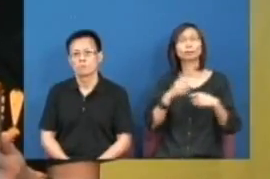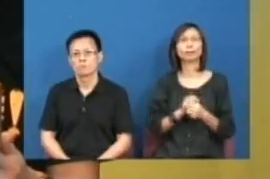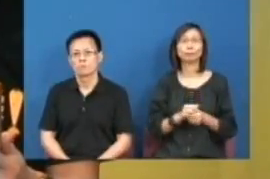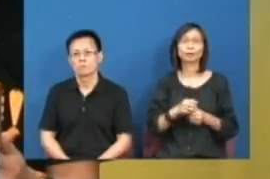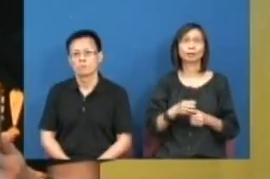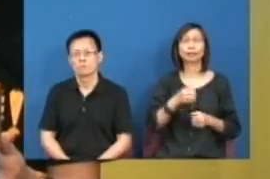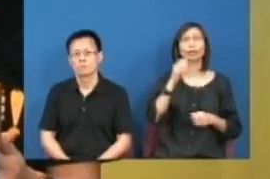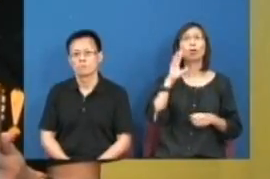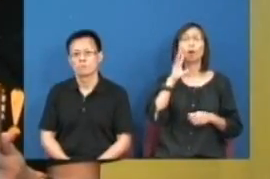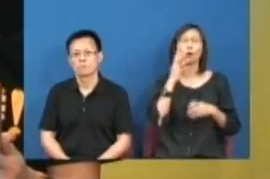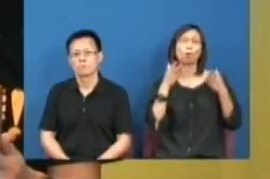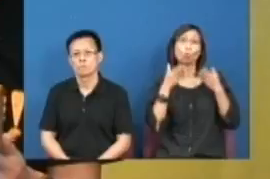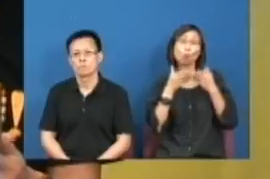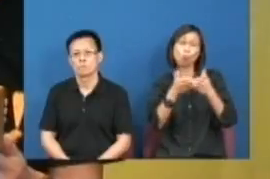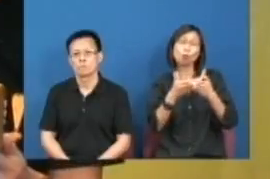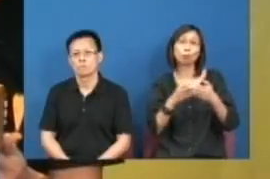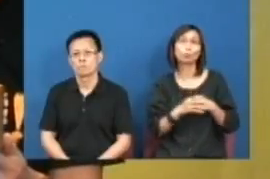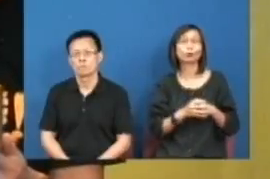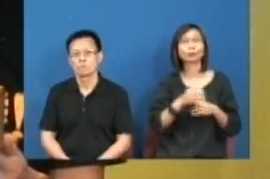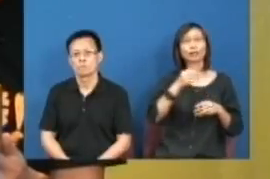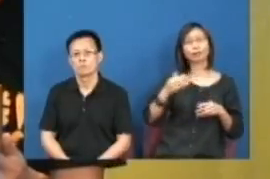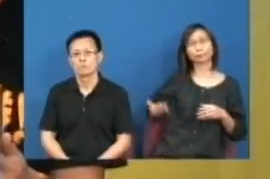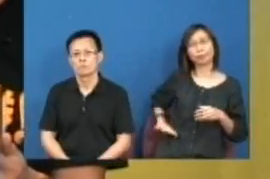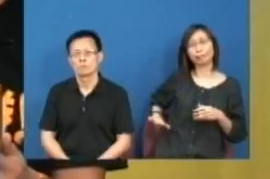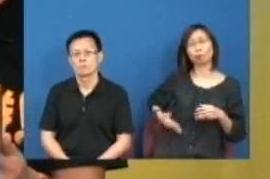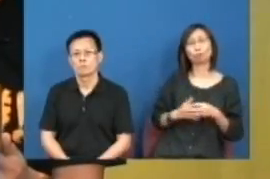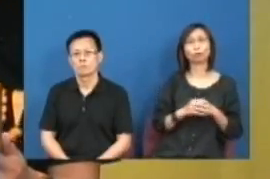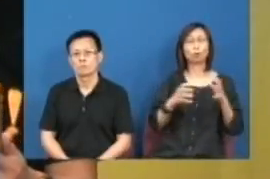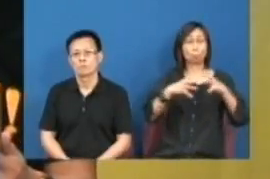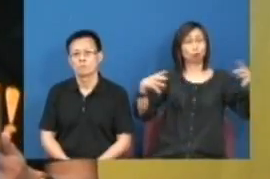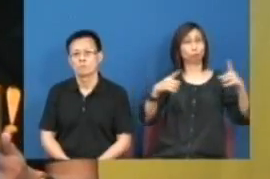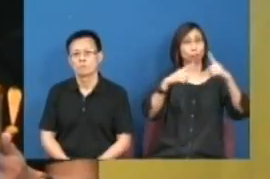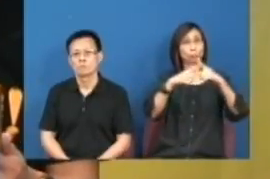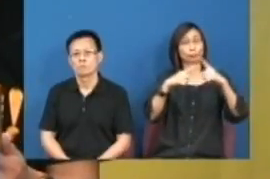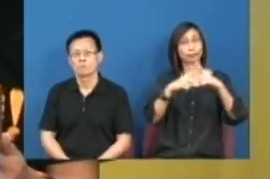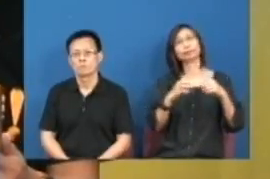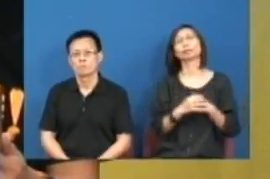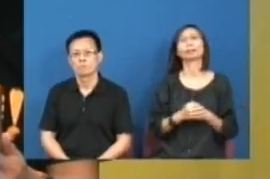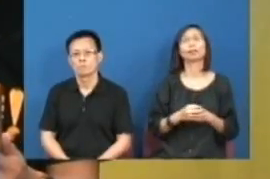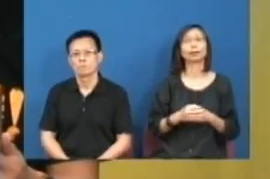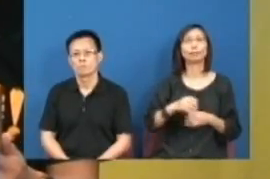角地區擁有完備的產業體制、龐大的人口和市場規模，是極具